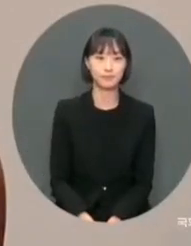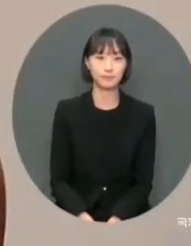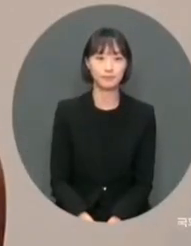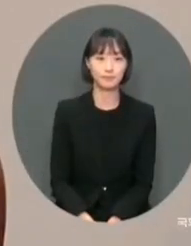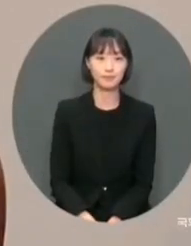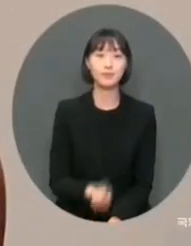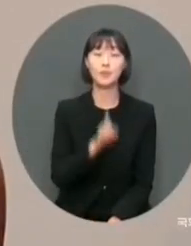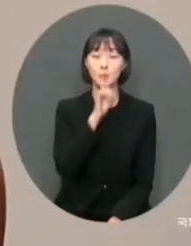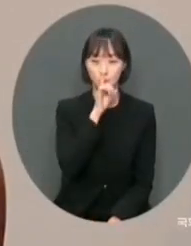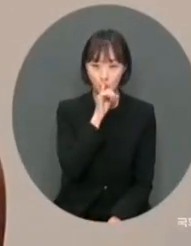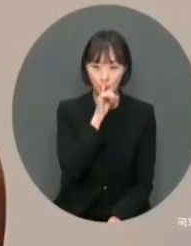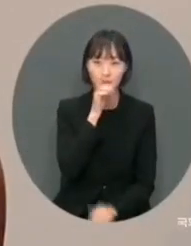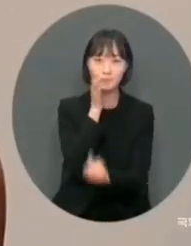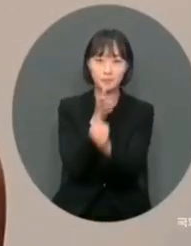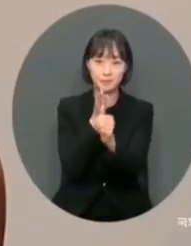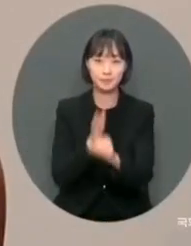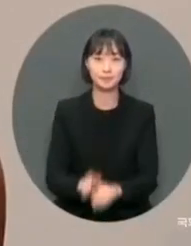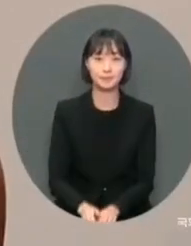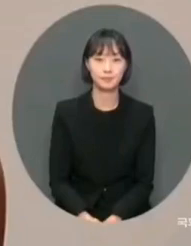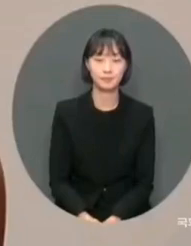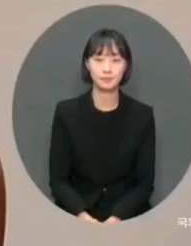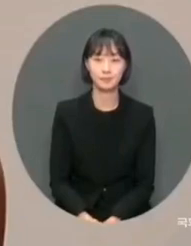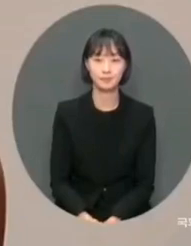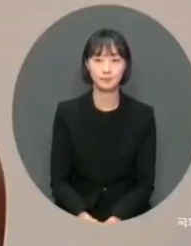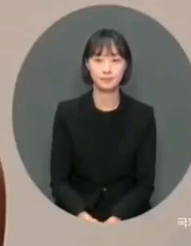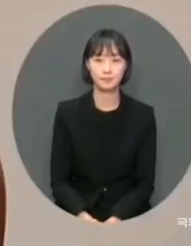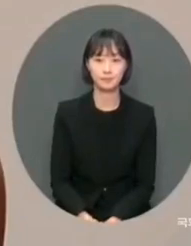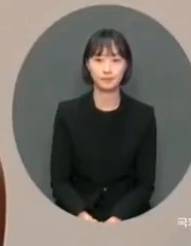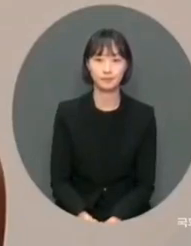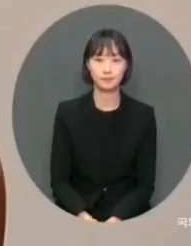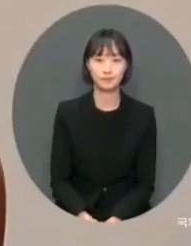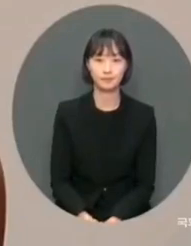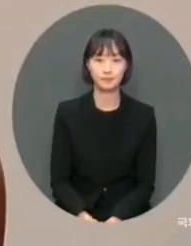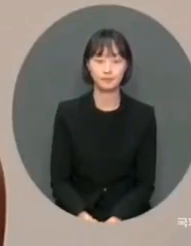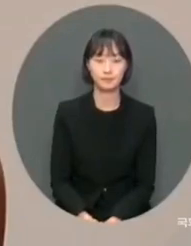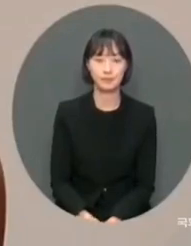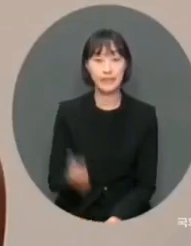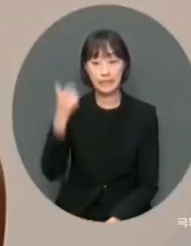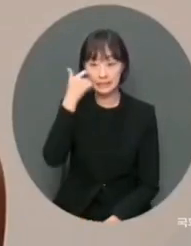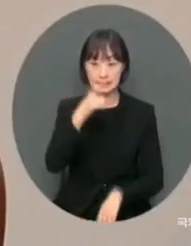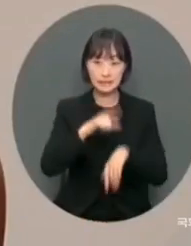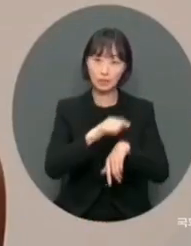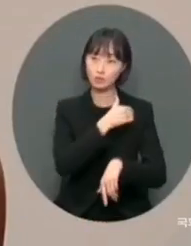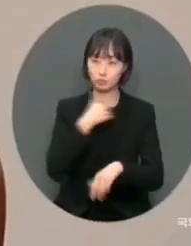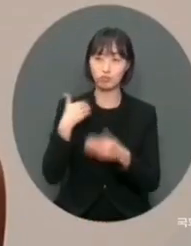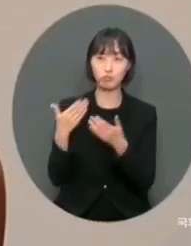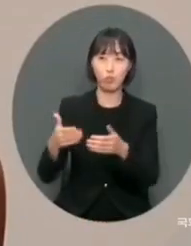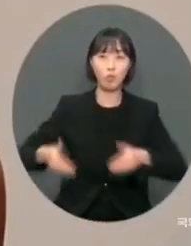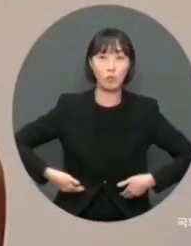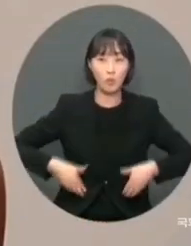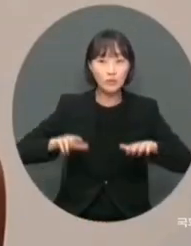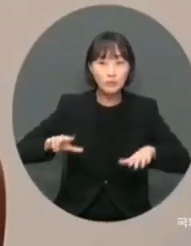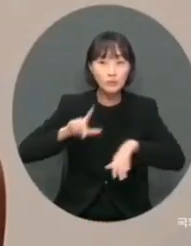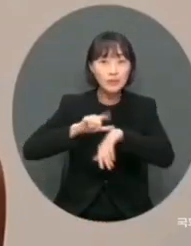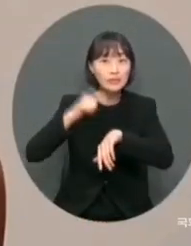알겠습니다. 조금만 조용히 해주시고요. 질의하시게 하십시오. 하시기 바랍니다. 자,